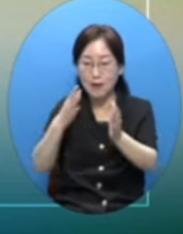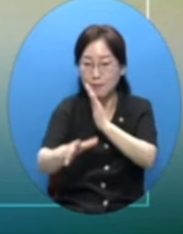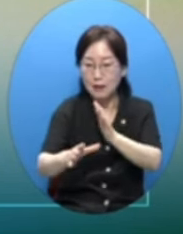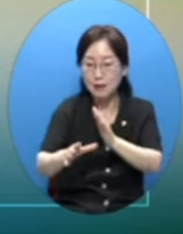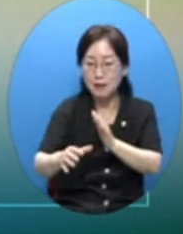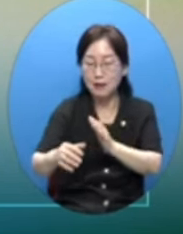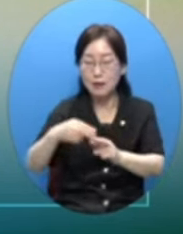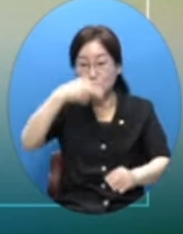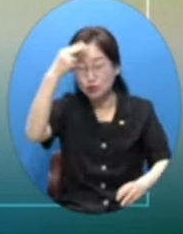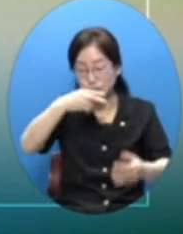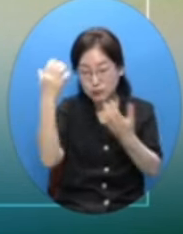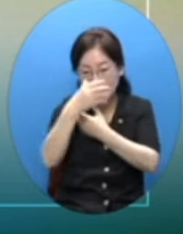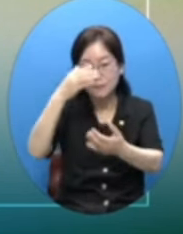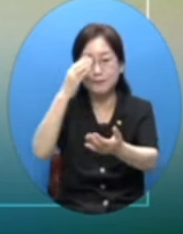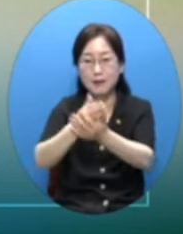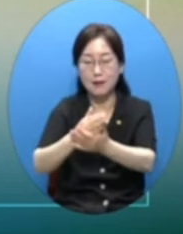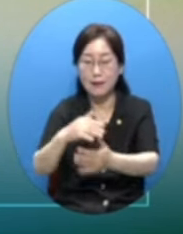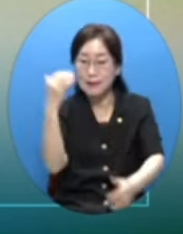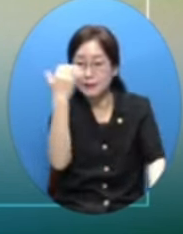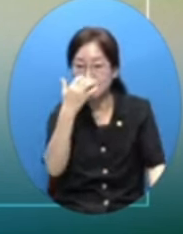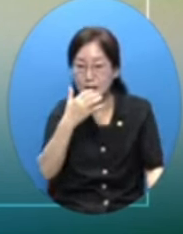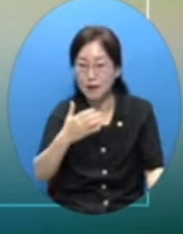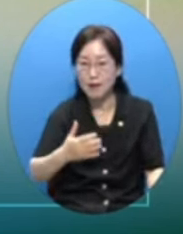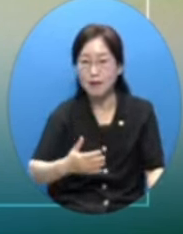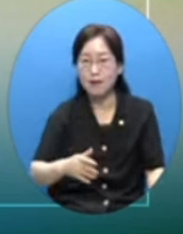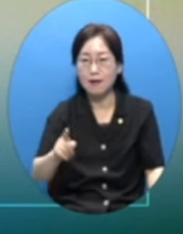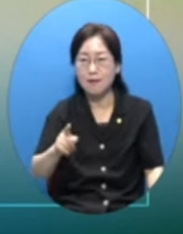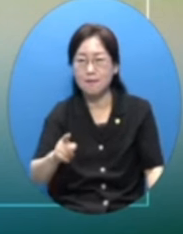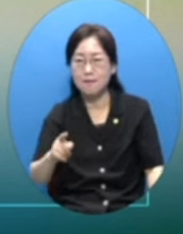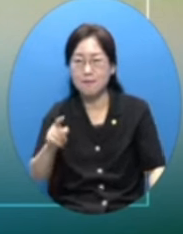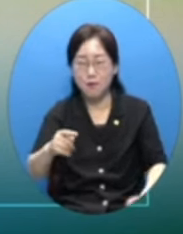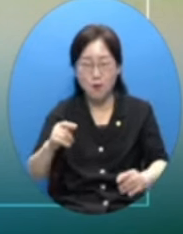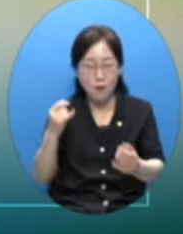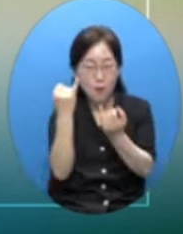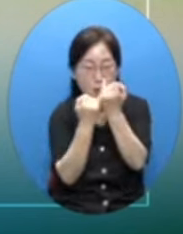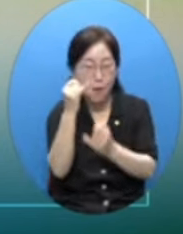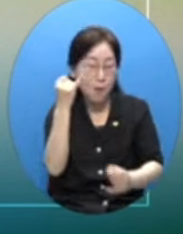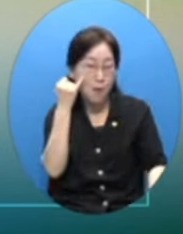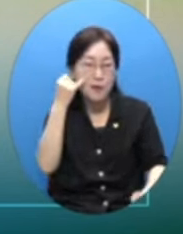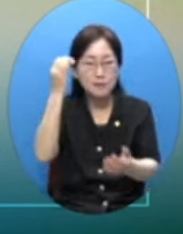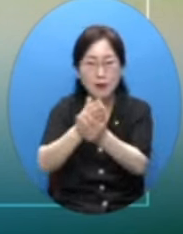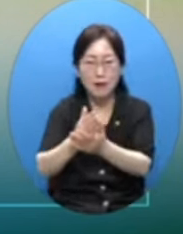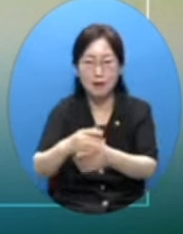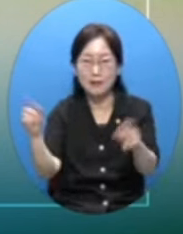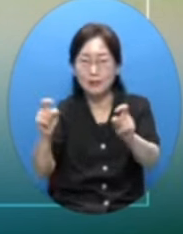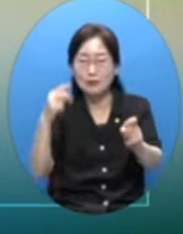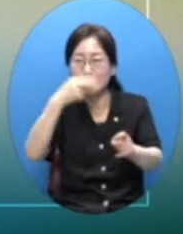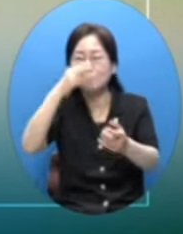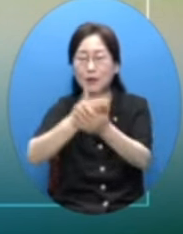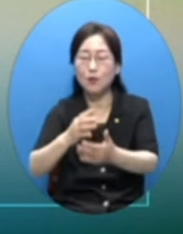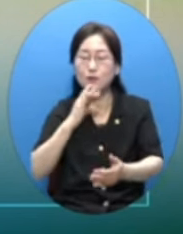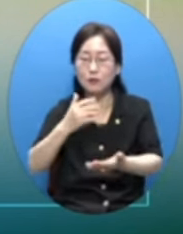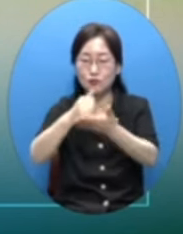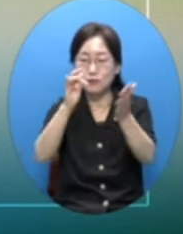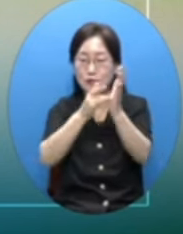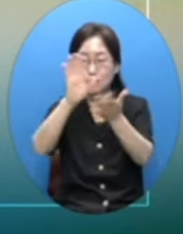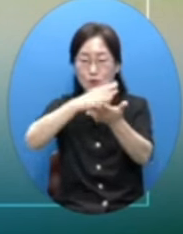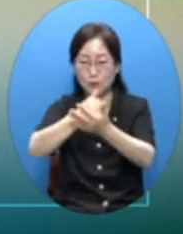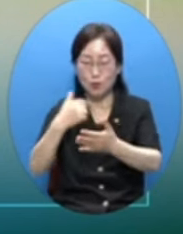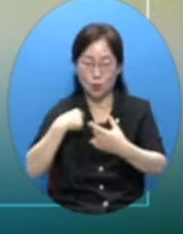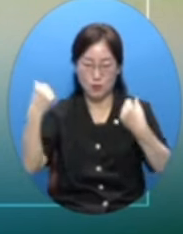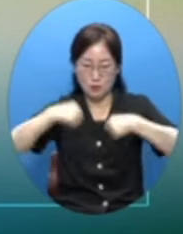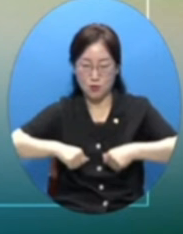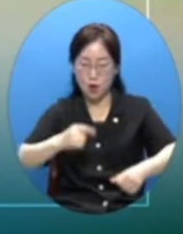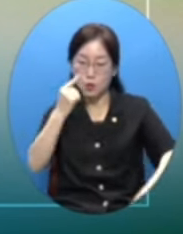방탕하거나 술 취하지 말며 음란하거나 허색하지 말며 다투거나 시기하지 말고 오직 주 예수 그리스도 옷 입고 정욕을